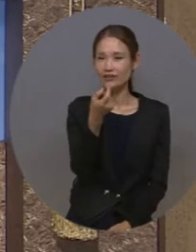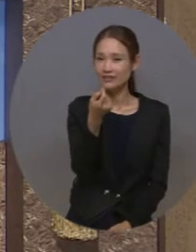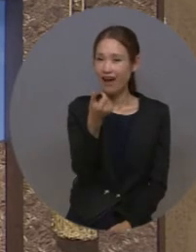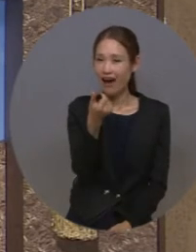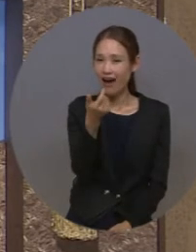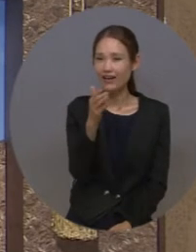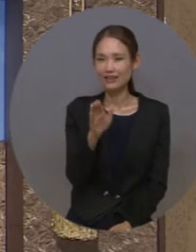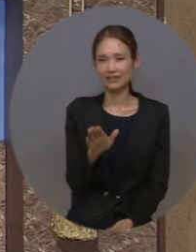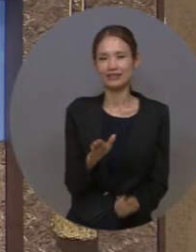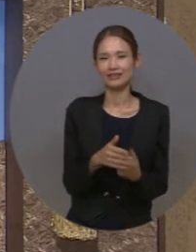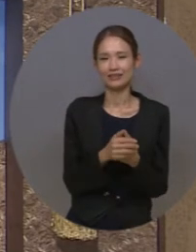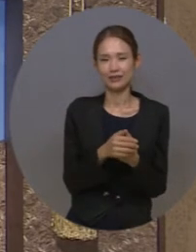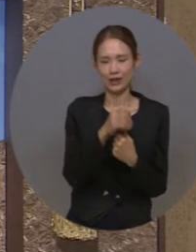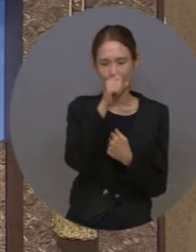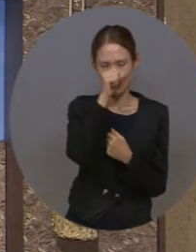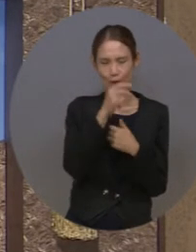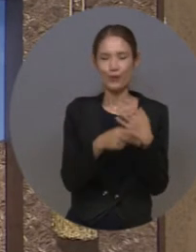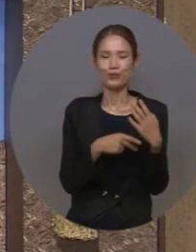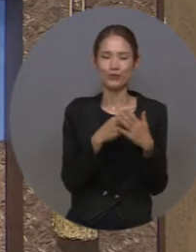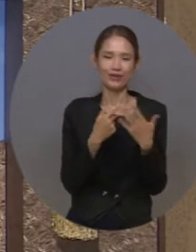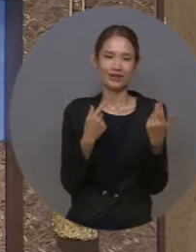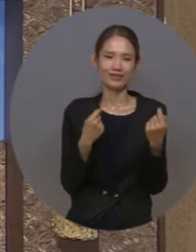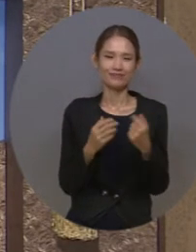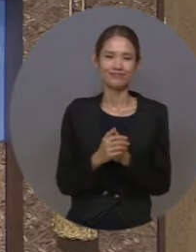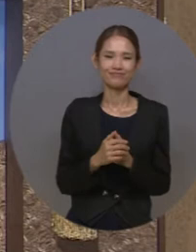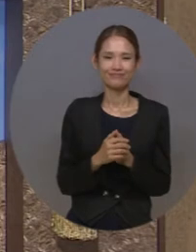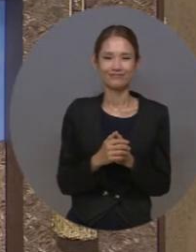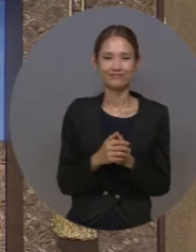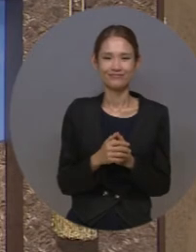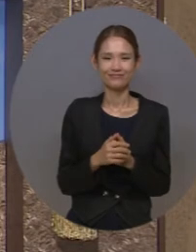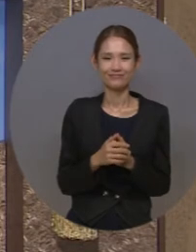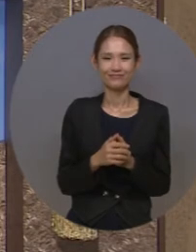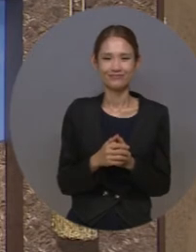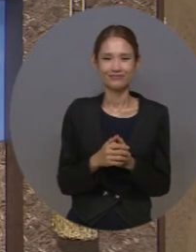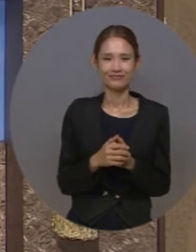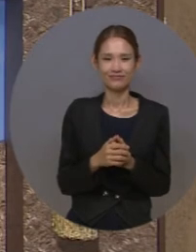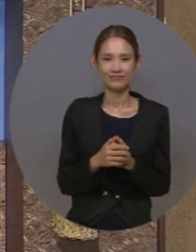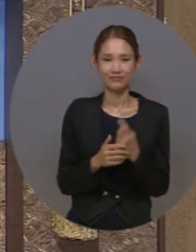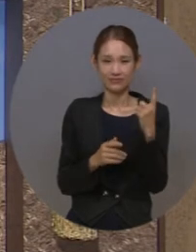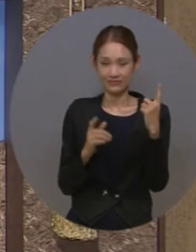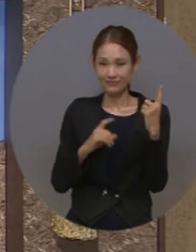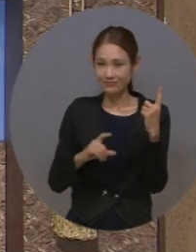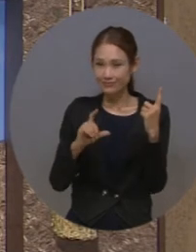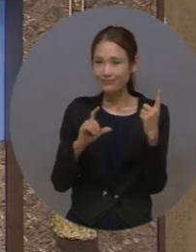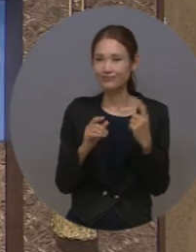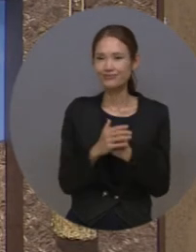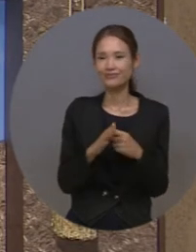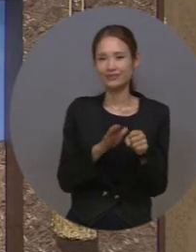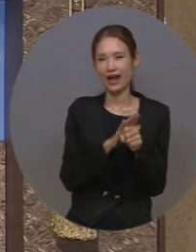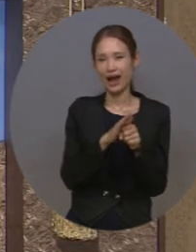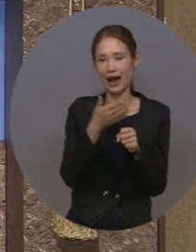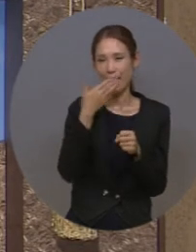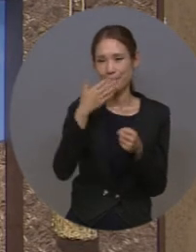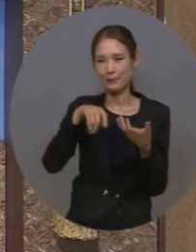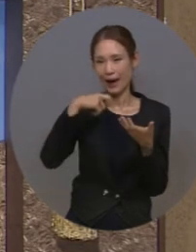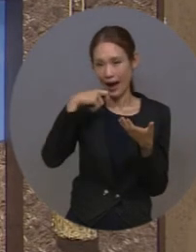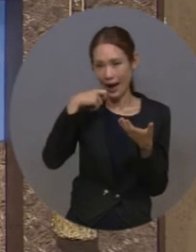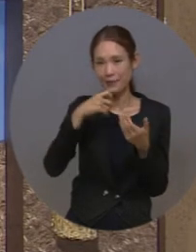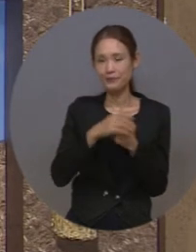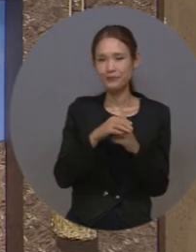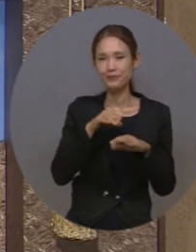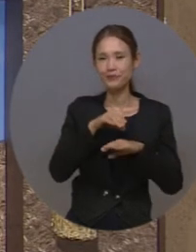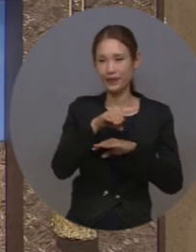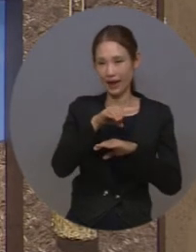좋은 그 프로그램이라고 저는 생각이 됩니다. 예. 또 하나는 그 이제 사랑의 밥차를